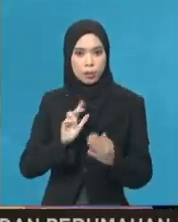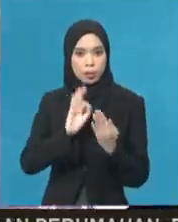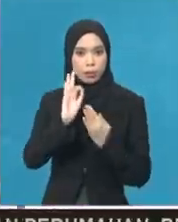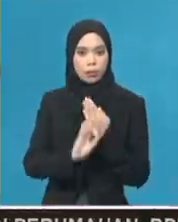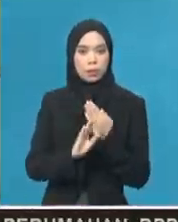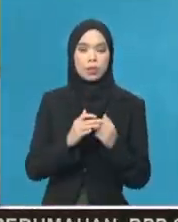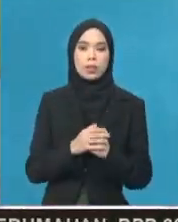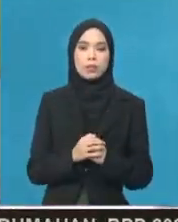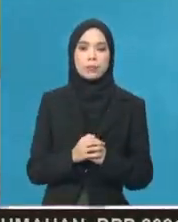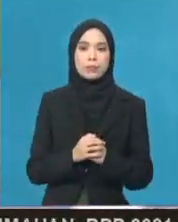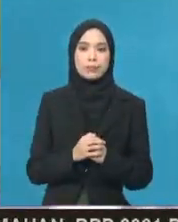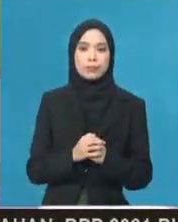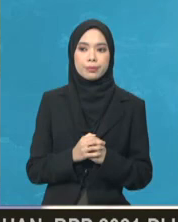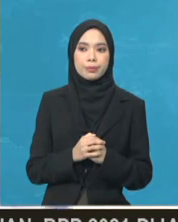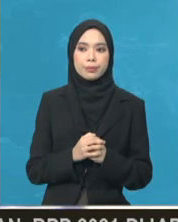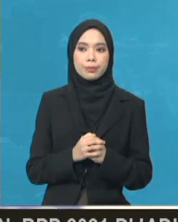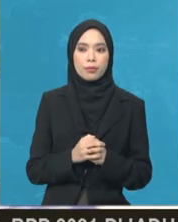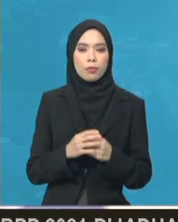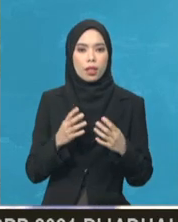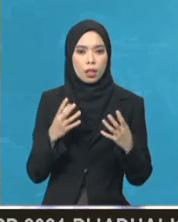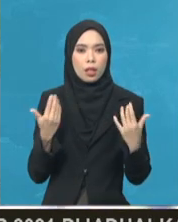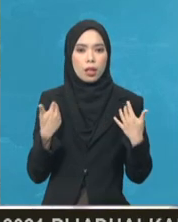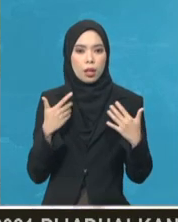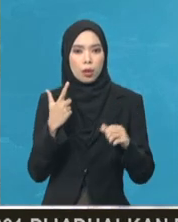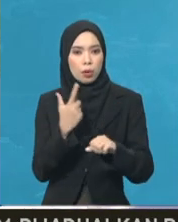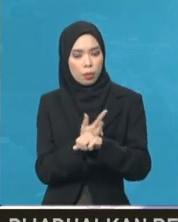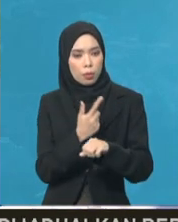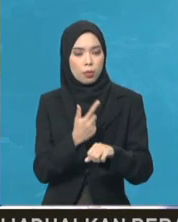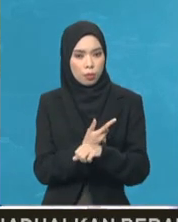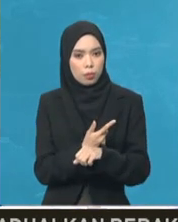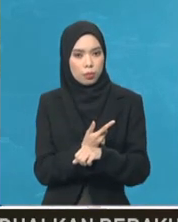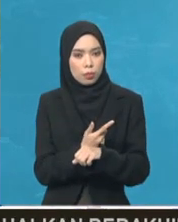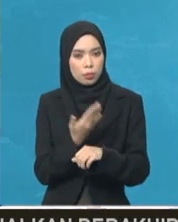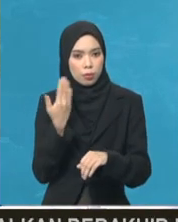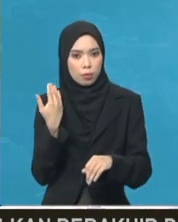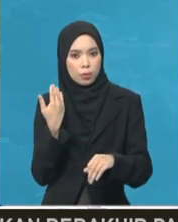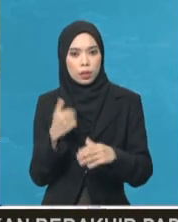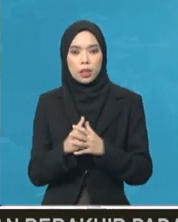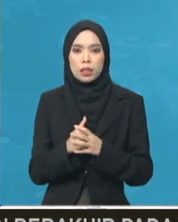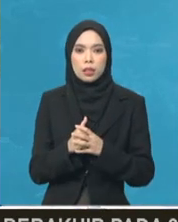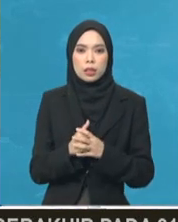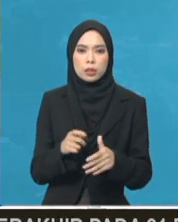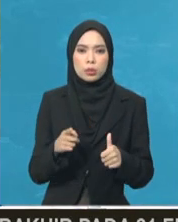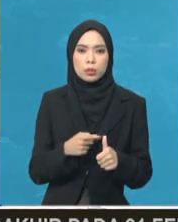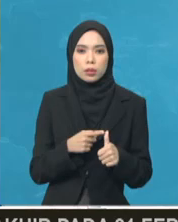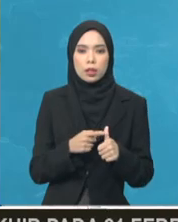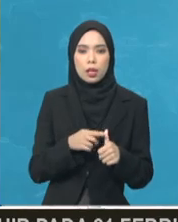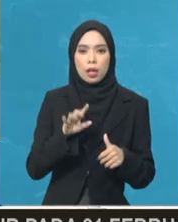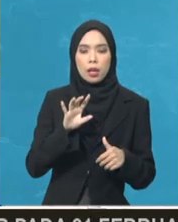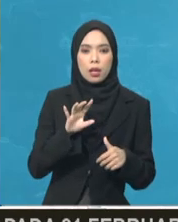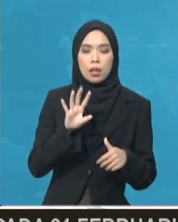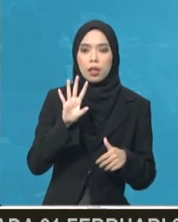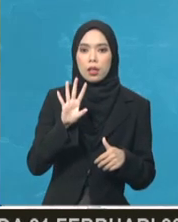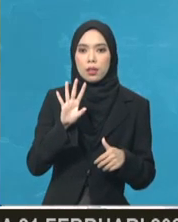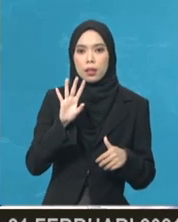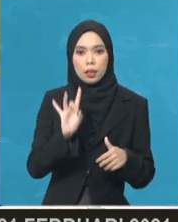Hai dengan nampak pada technician telepon dilaksanakan turut lamanya sebanyak delapan kali latihan